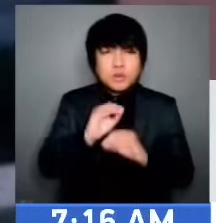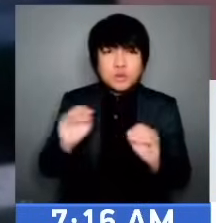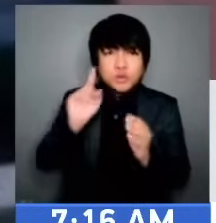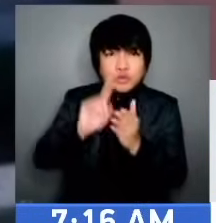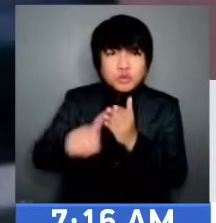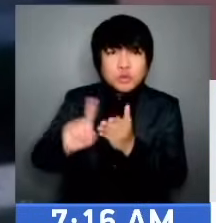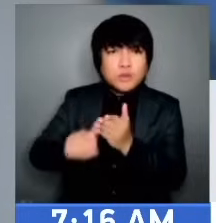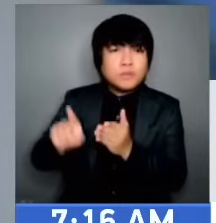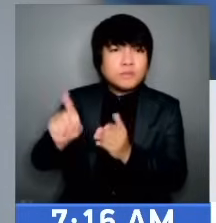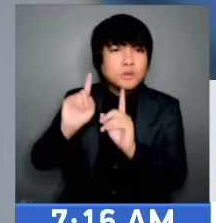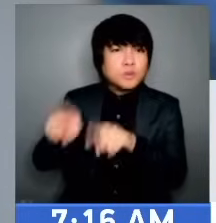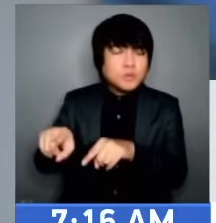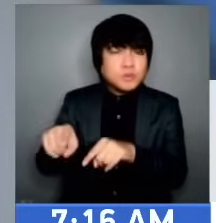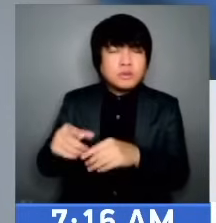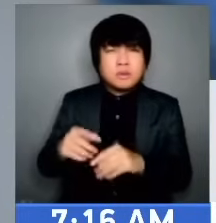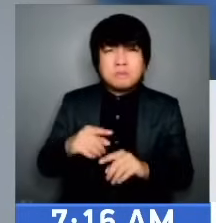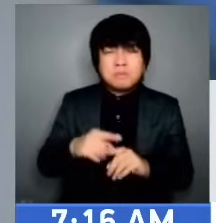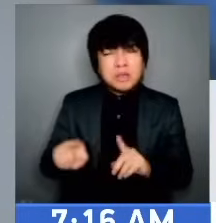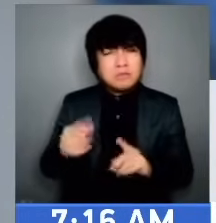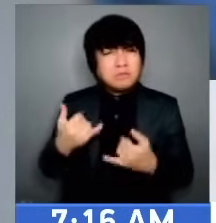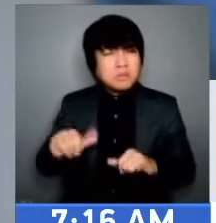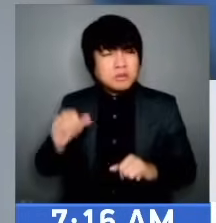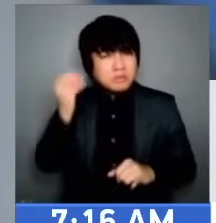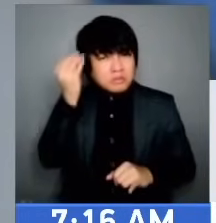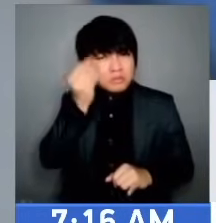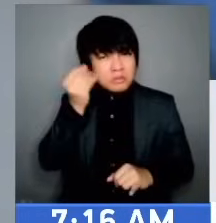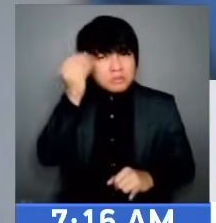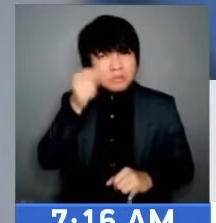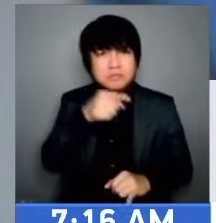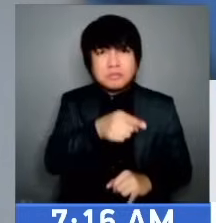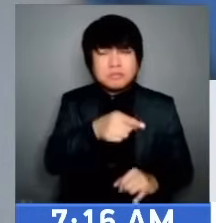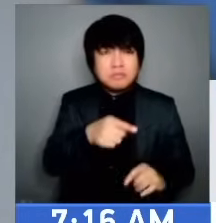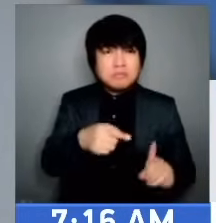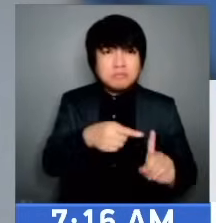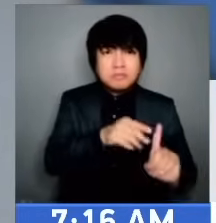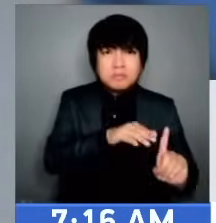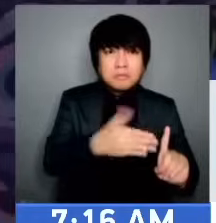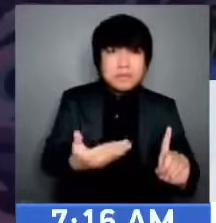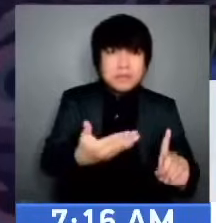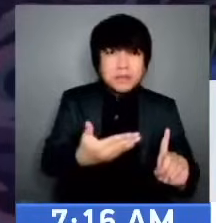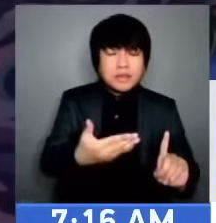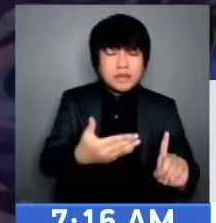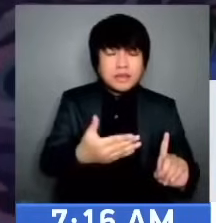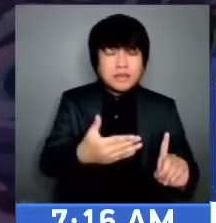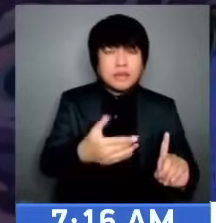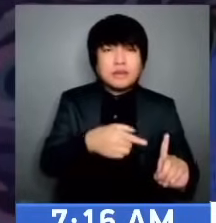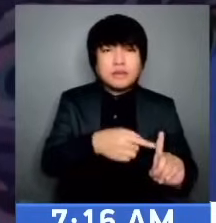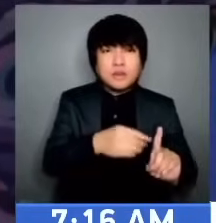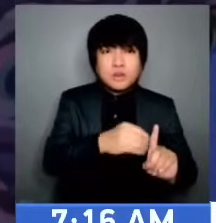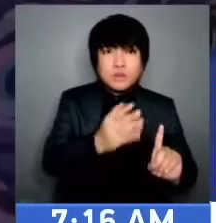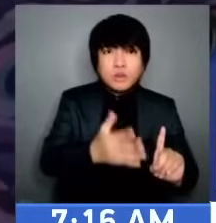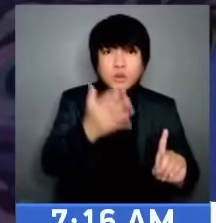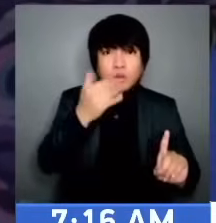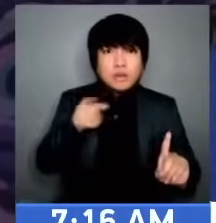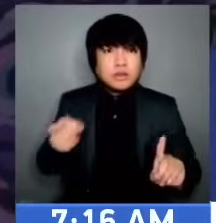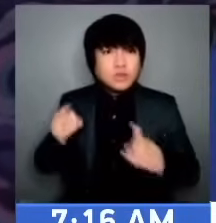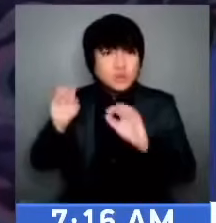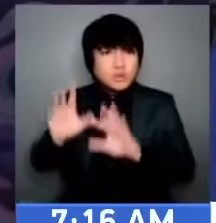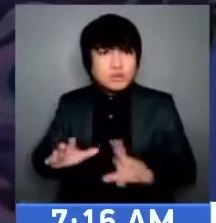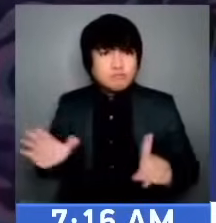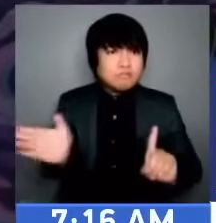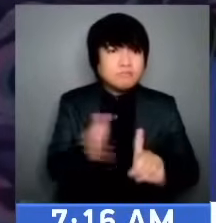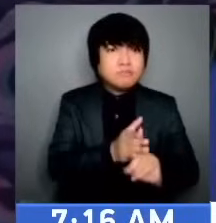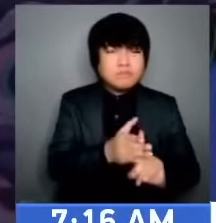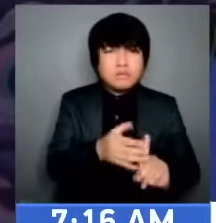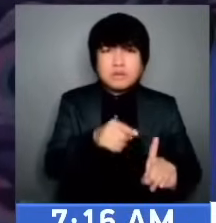kanilang hinala na namatay si Francis dahil sa pananampal ng teacher nito. Wala naman po siyang sakit, malusog. O saan